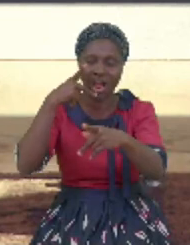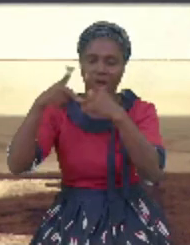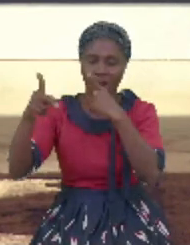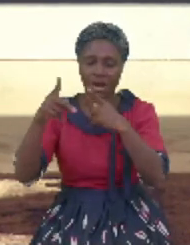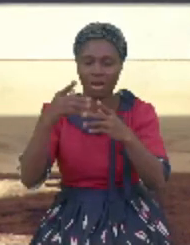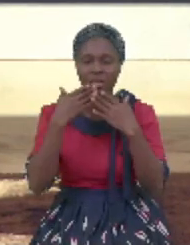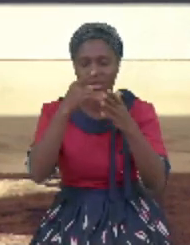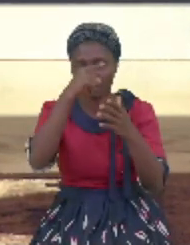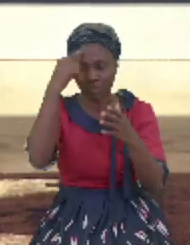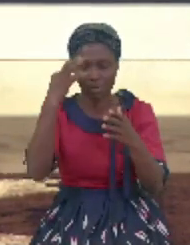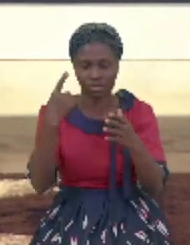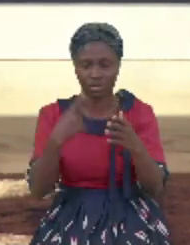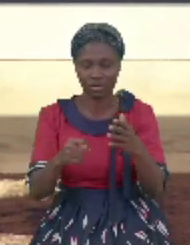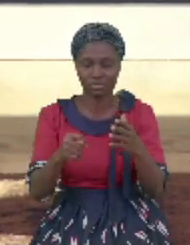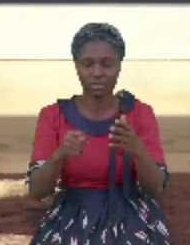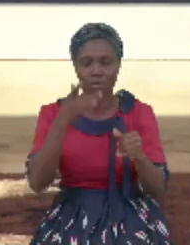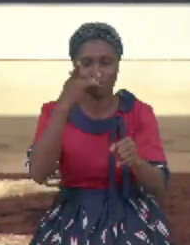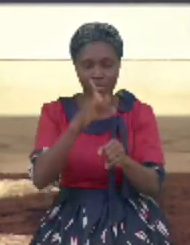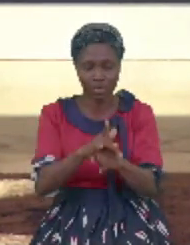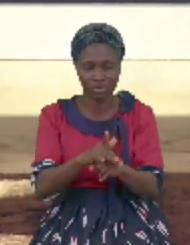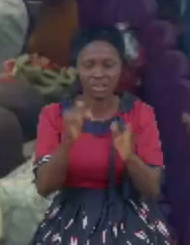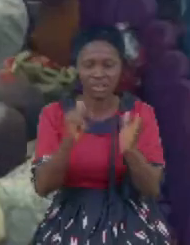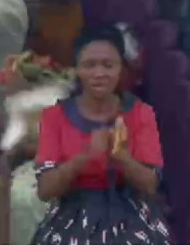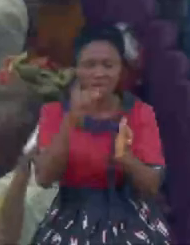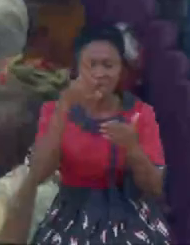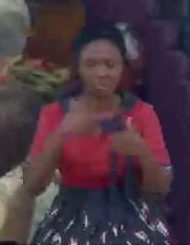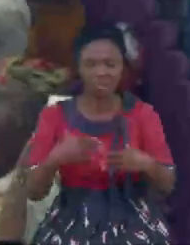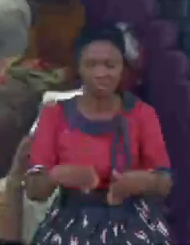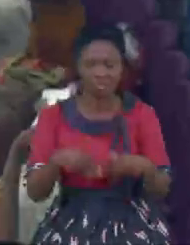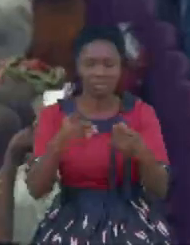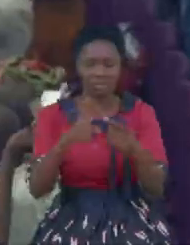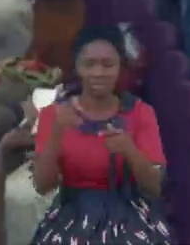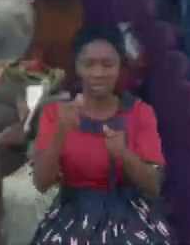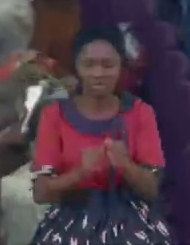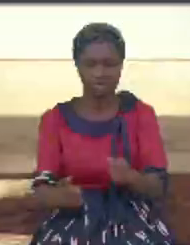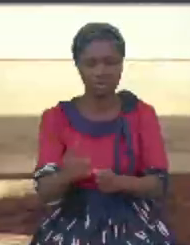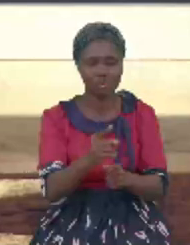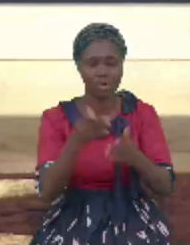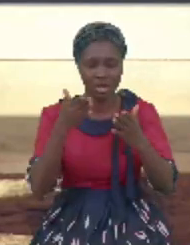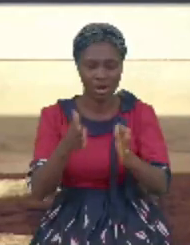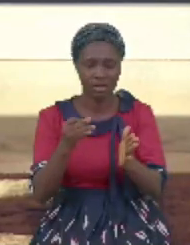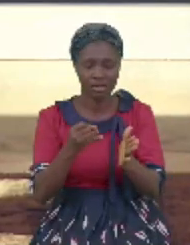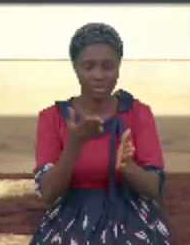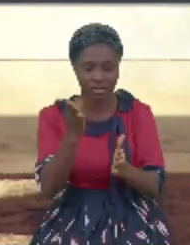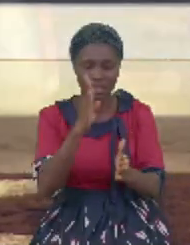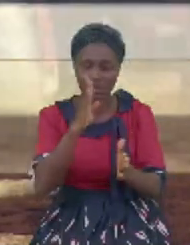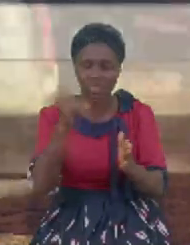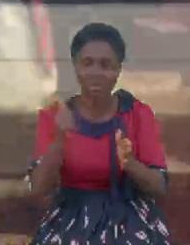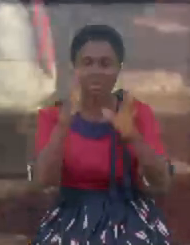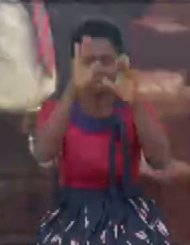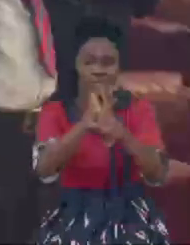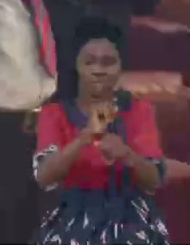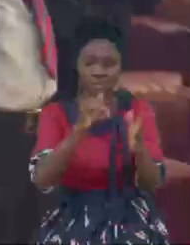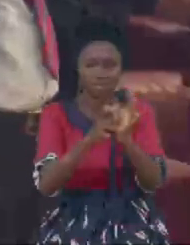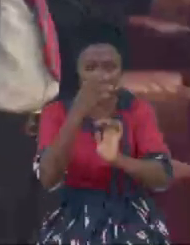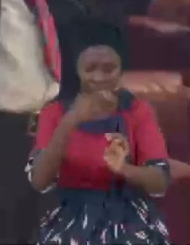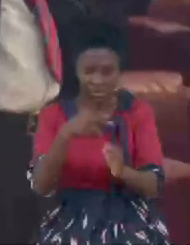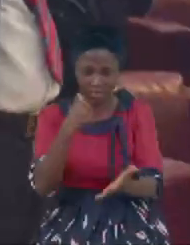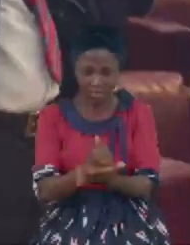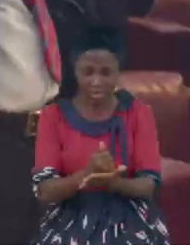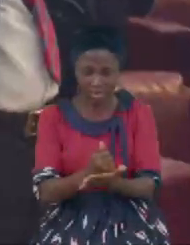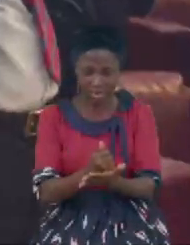la prophétie. Nous te disons merci pour la promesse que tu as donnée à tout le monde, qu'il est l'accomplissement au nom de